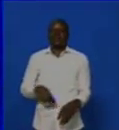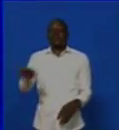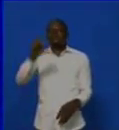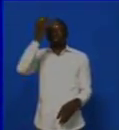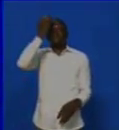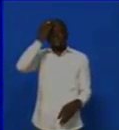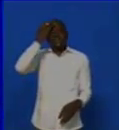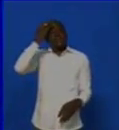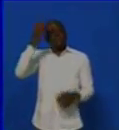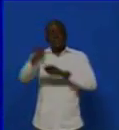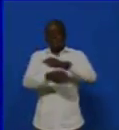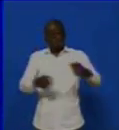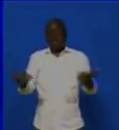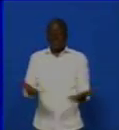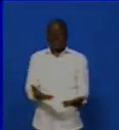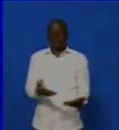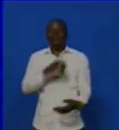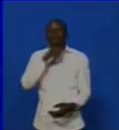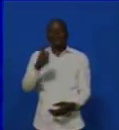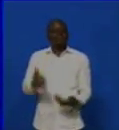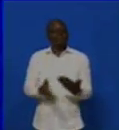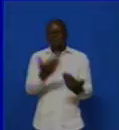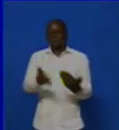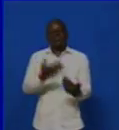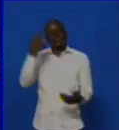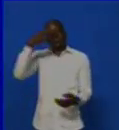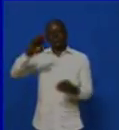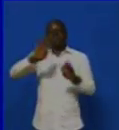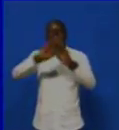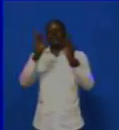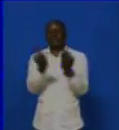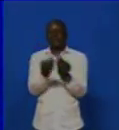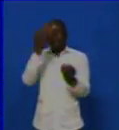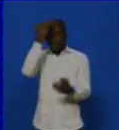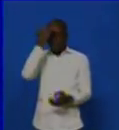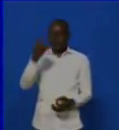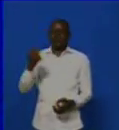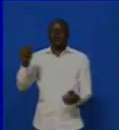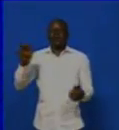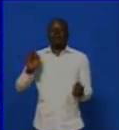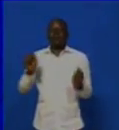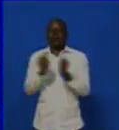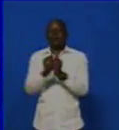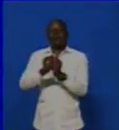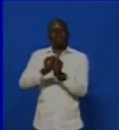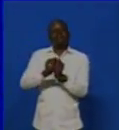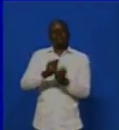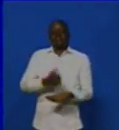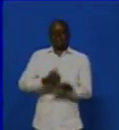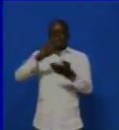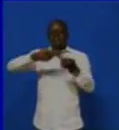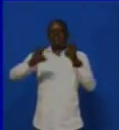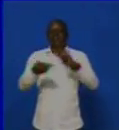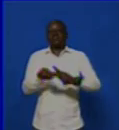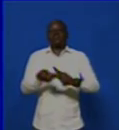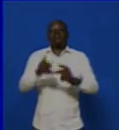là et ce n'est pas facile pour les familles. Donc c'est pour ça que nous avons, avec l'aide d'amis et de partenaires, pensé